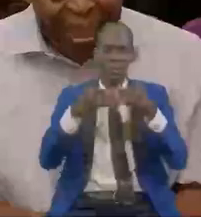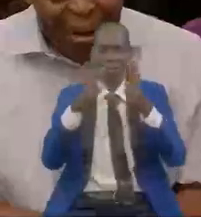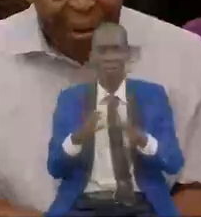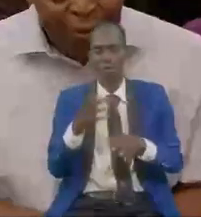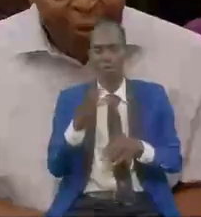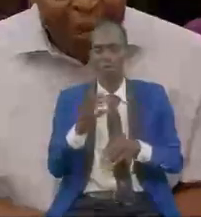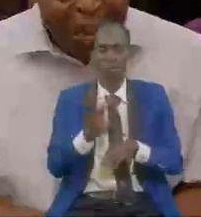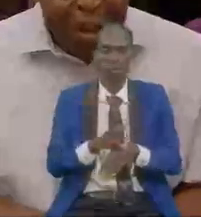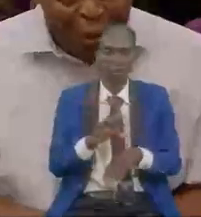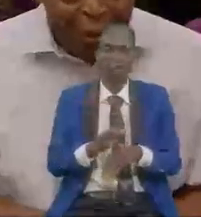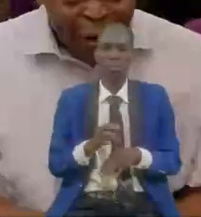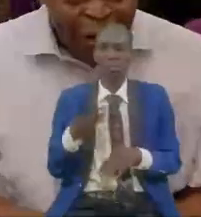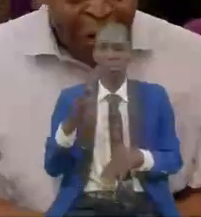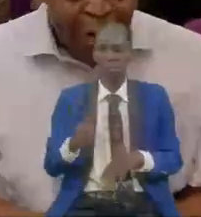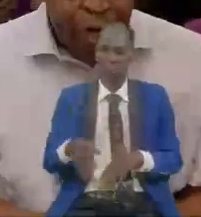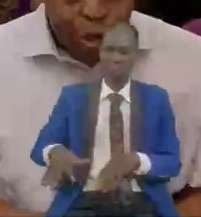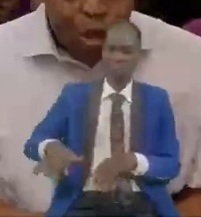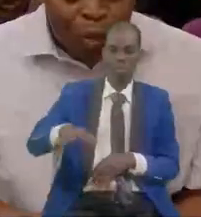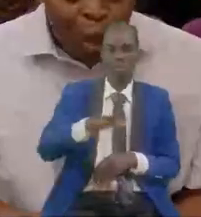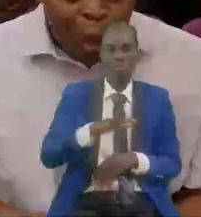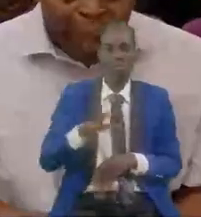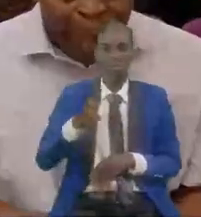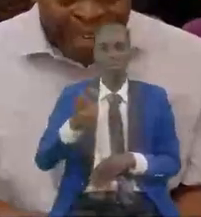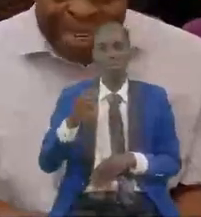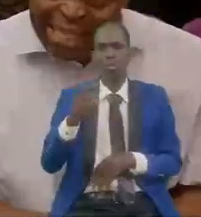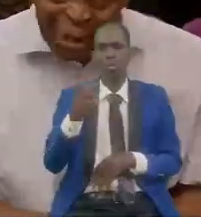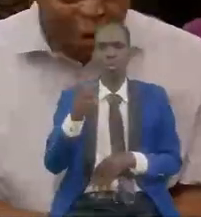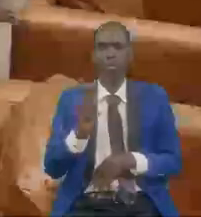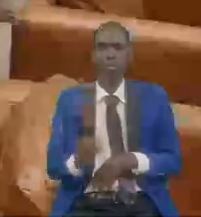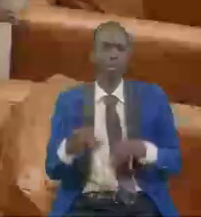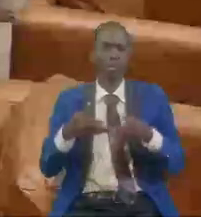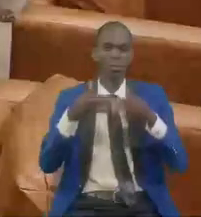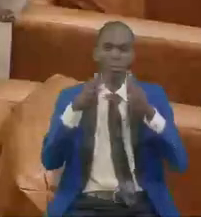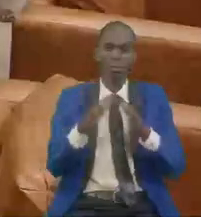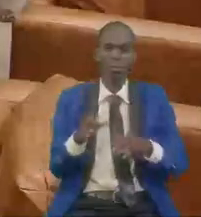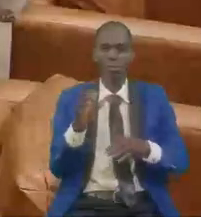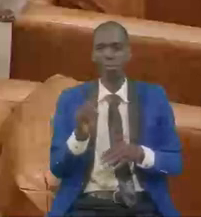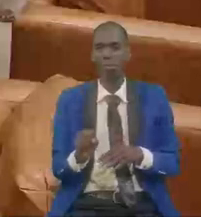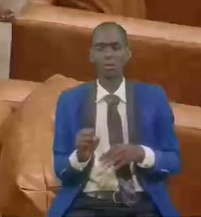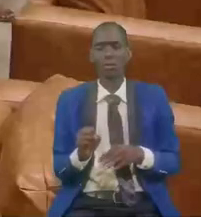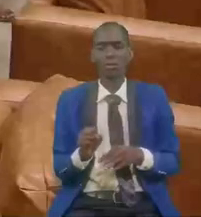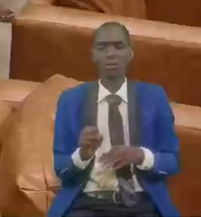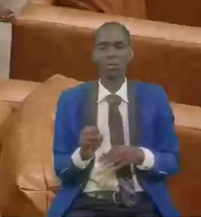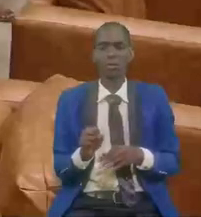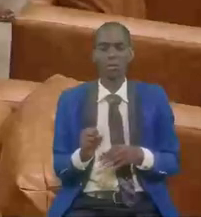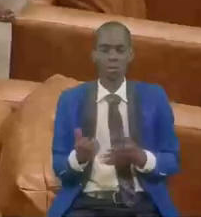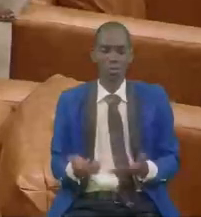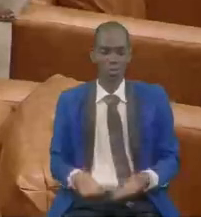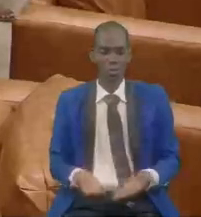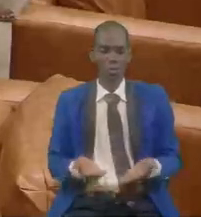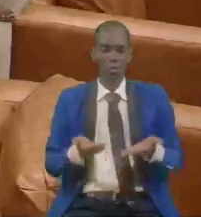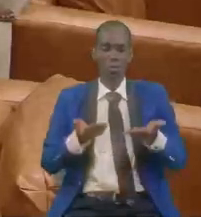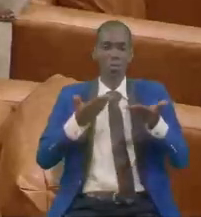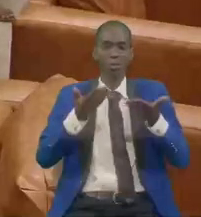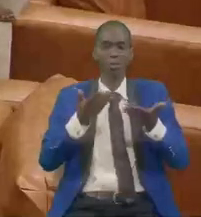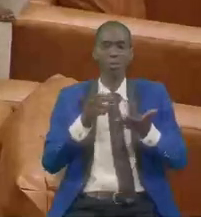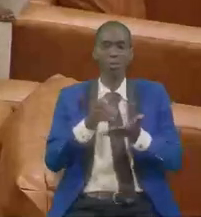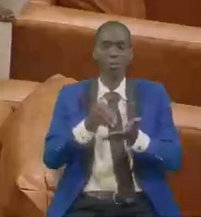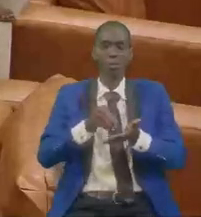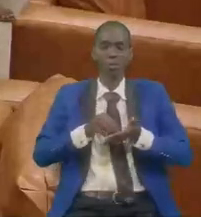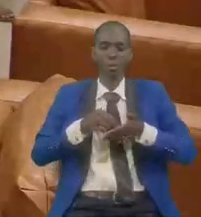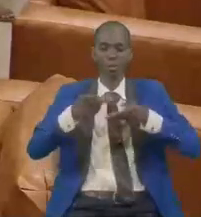d'État, pasteur national, pasteur régional, quel que soit le type de pasteur que vous êtes,